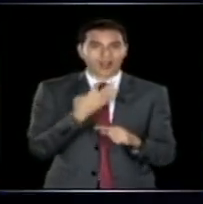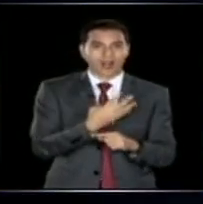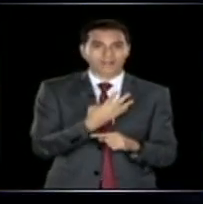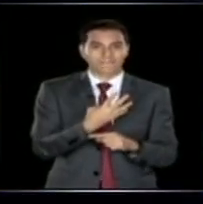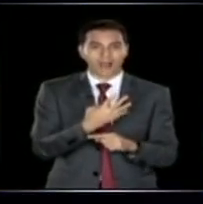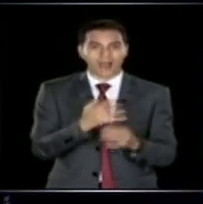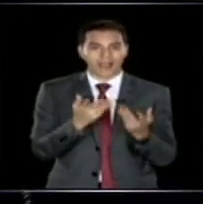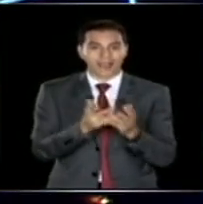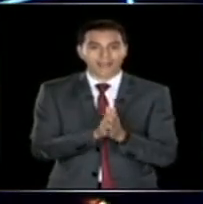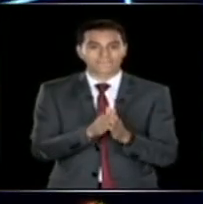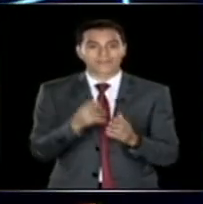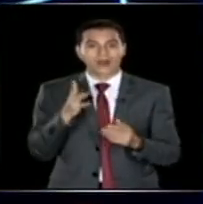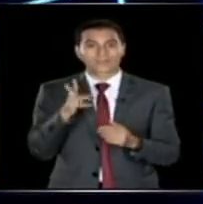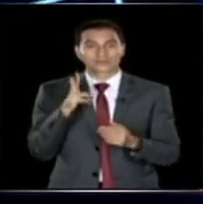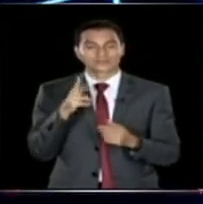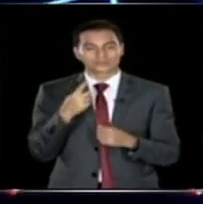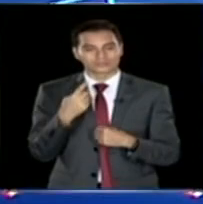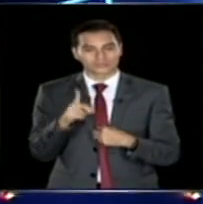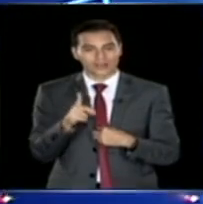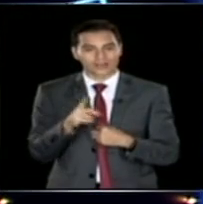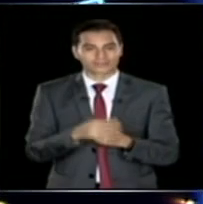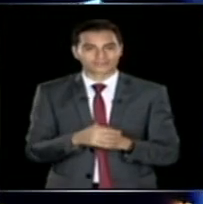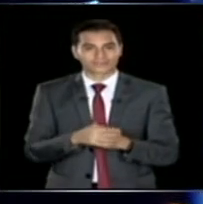إجابة صحيحة طبعاً.